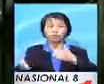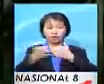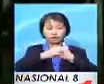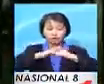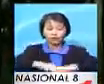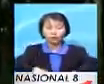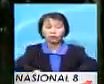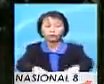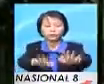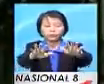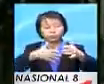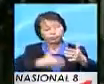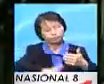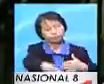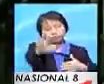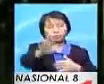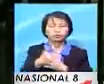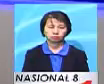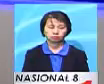pagi tadi.